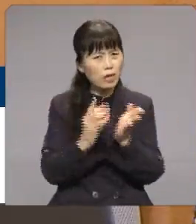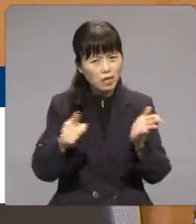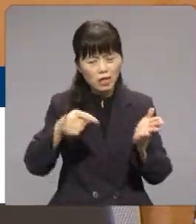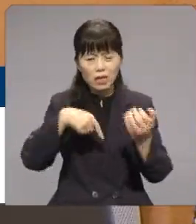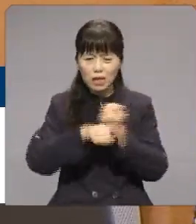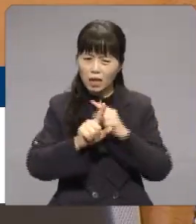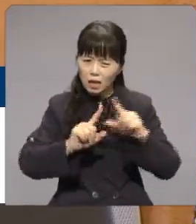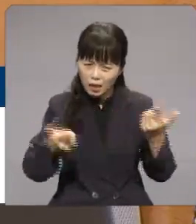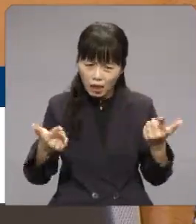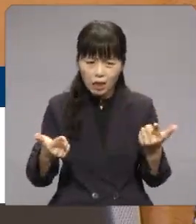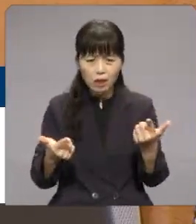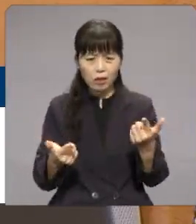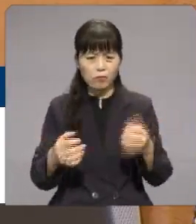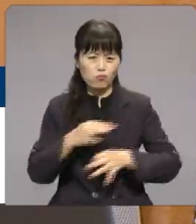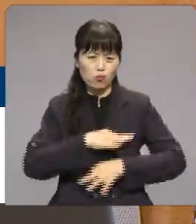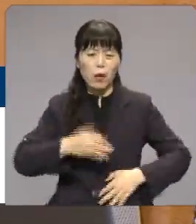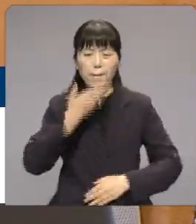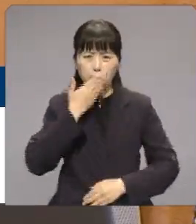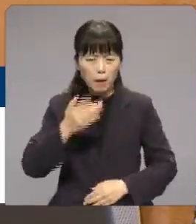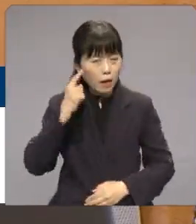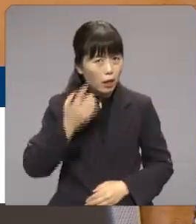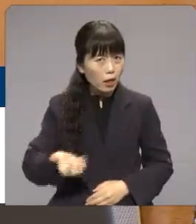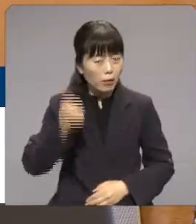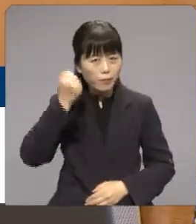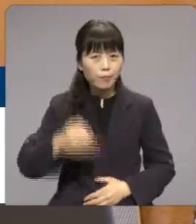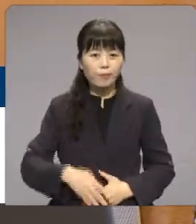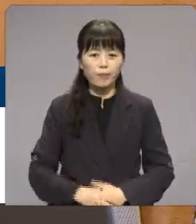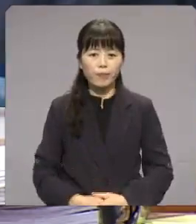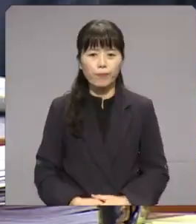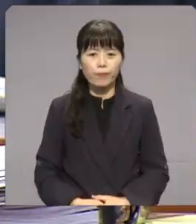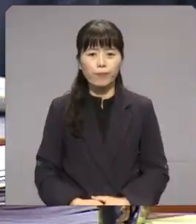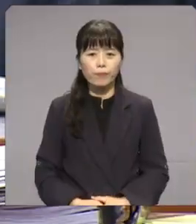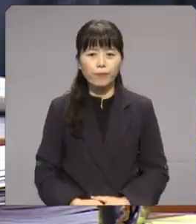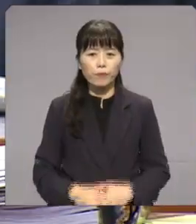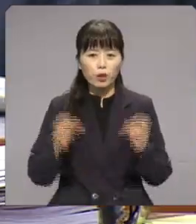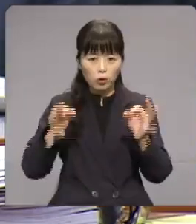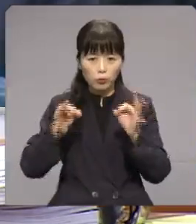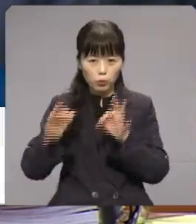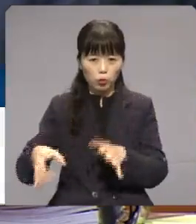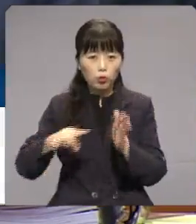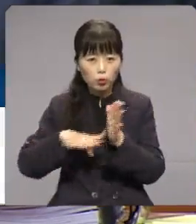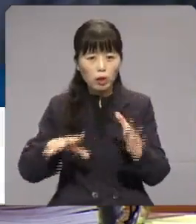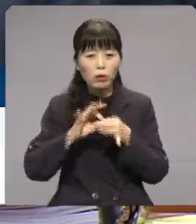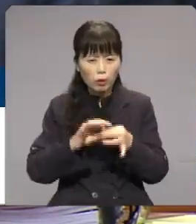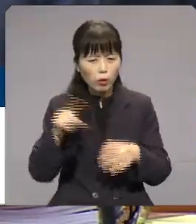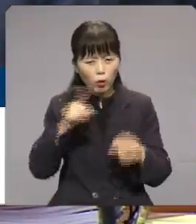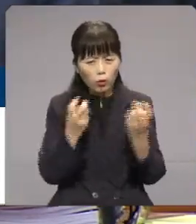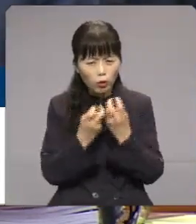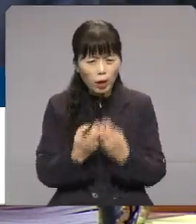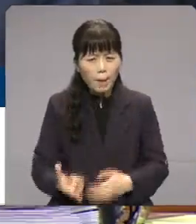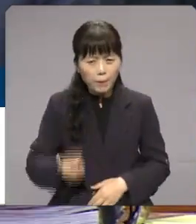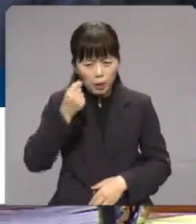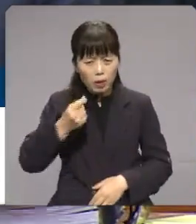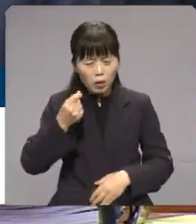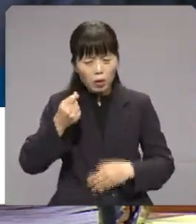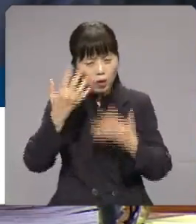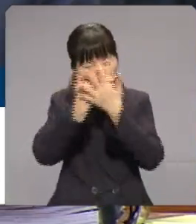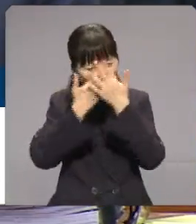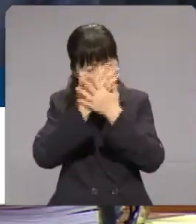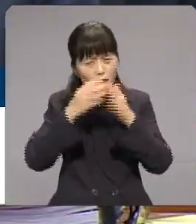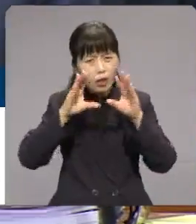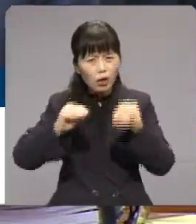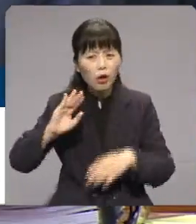불합리함을 넘어서 부조리할 수도 있겠다라는 생각이 들고요. 금투세 관련해서는 어떻게든 좀 빨리 이 불확실성을 꺼야